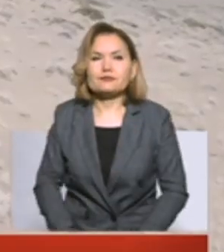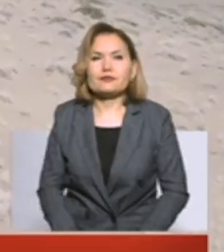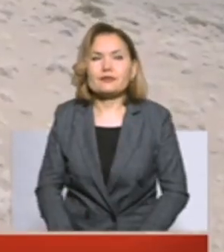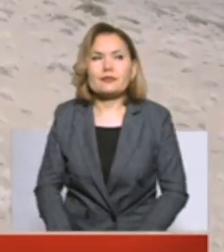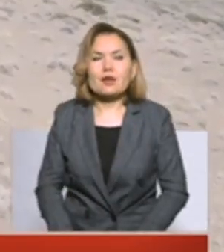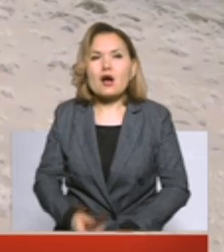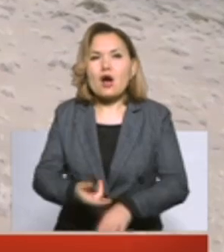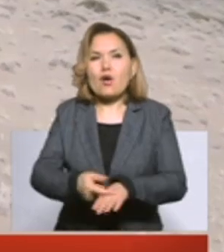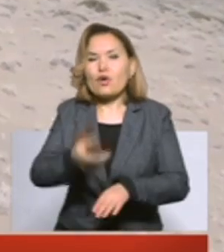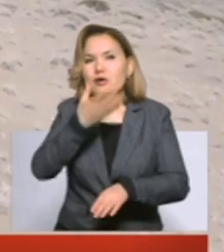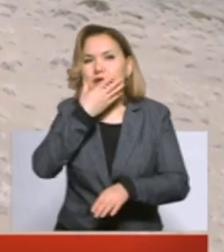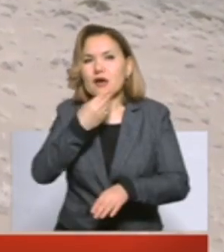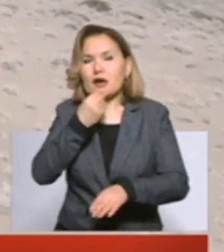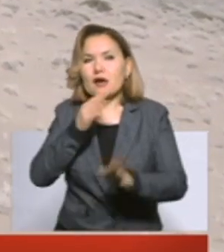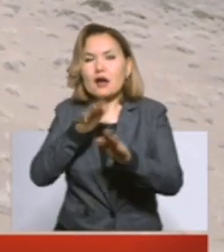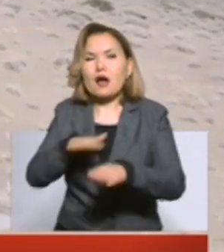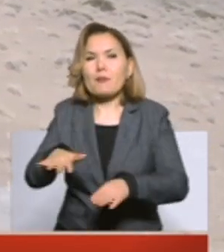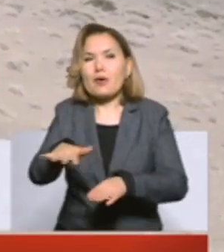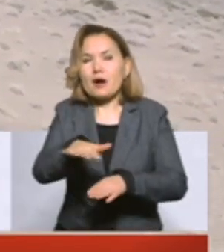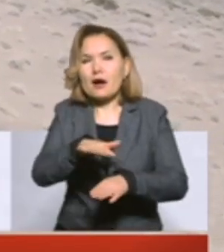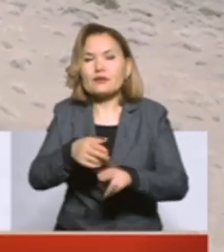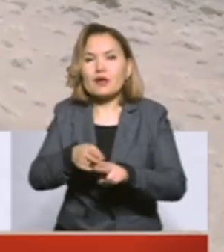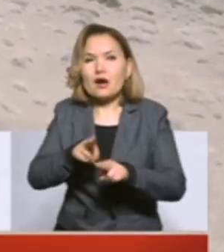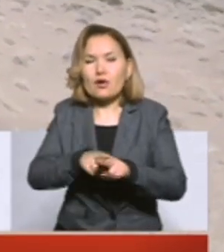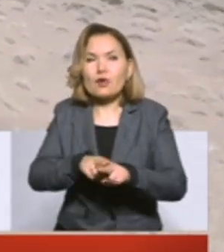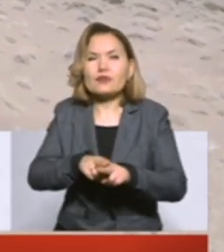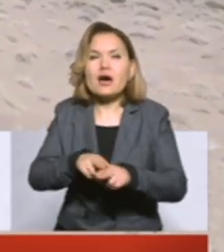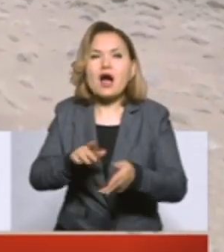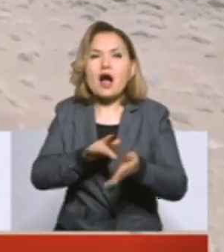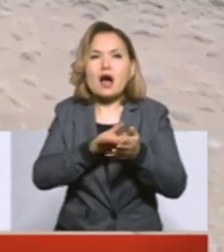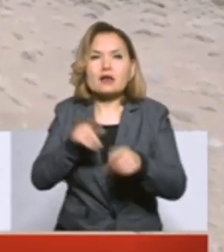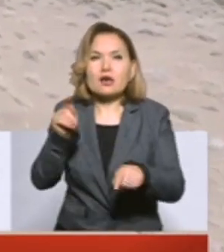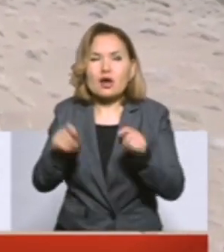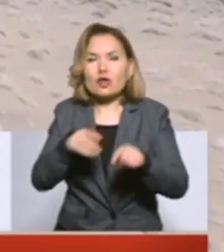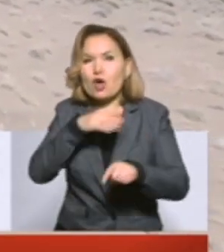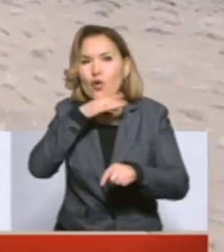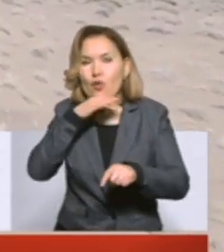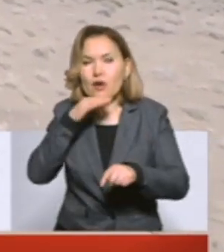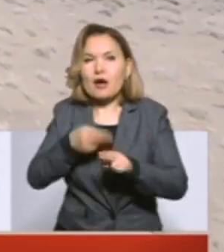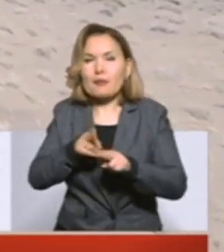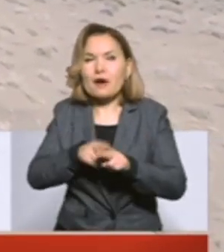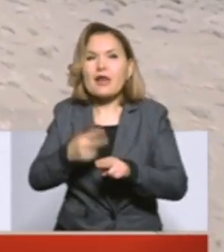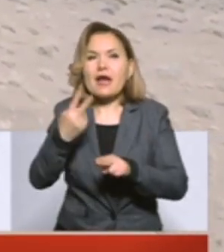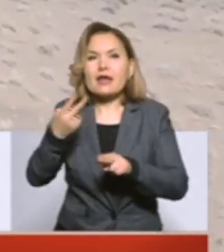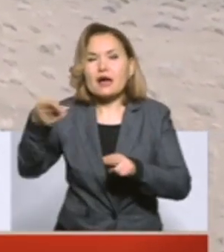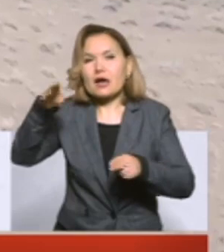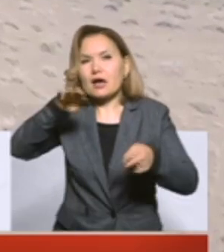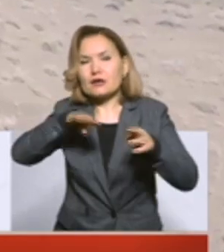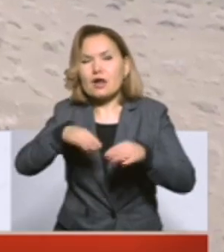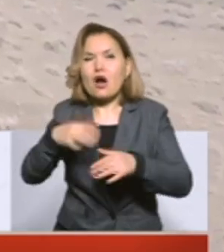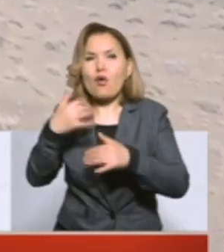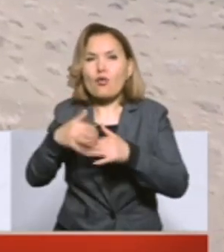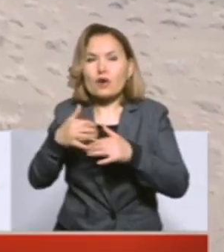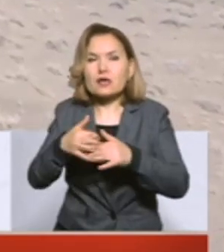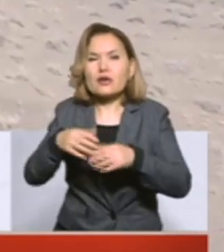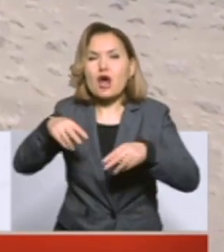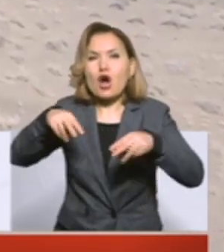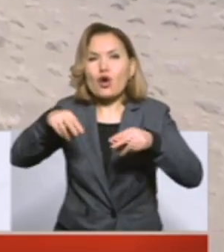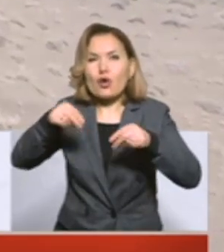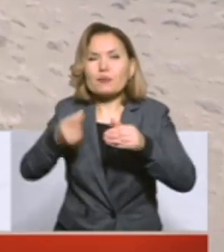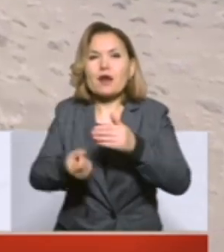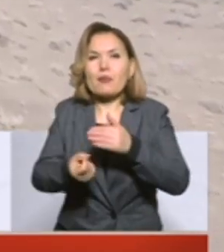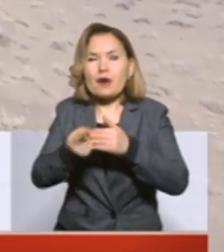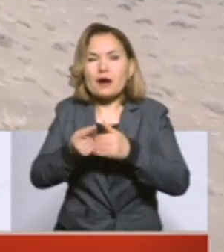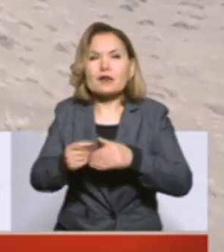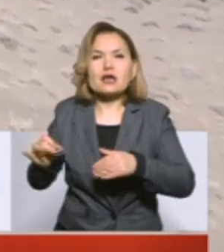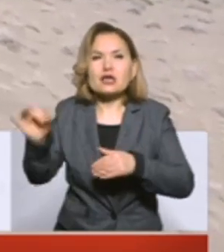Айғайғым, Алтын Емел ұлттық паркіндегі халықтың ең көп келетін жері. Екі таудың ортасында бұл құмның қалай пайда болғаны әлі күнге